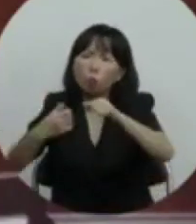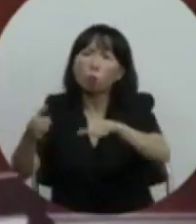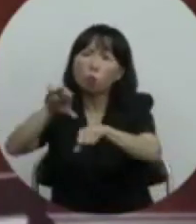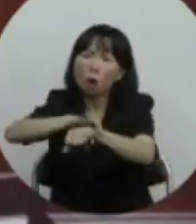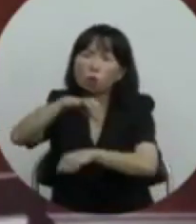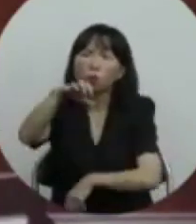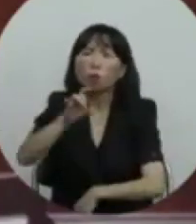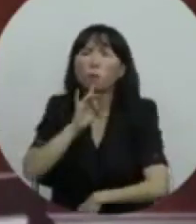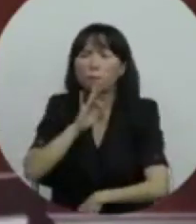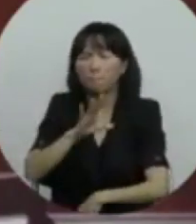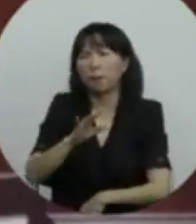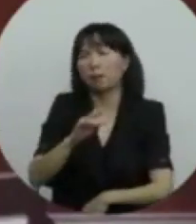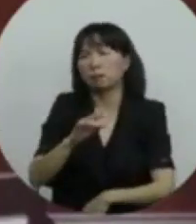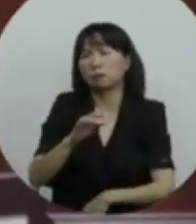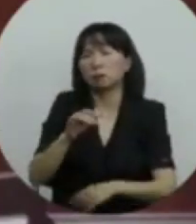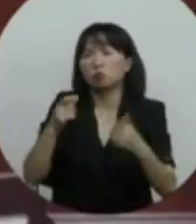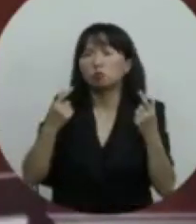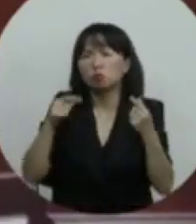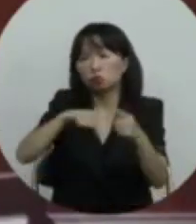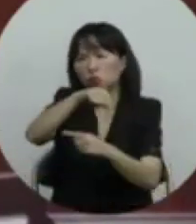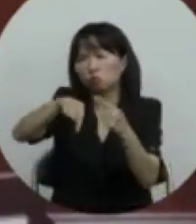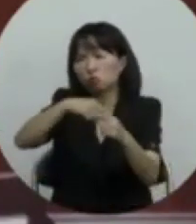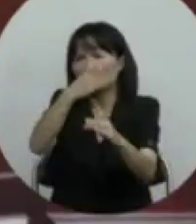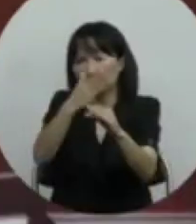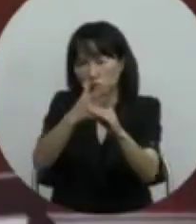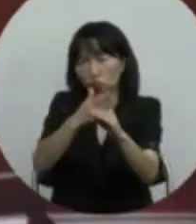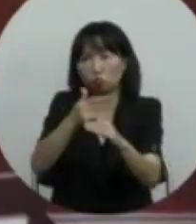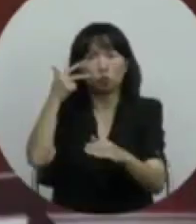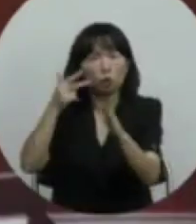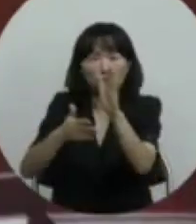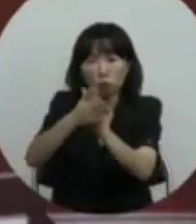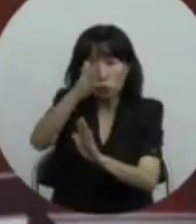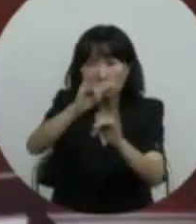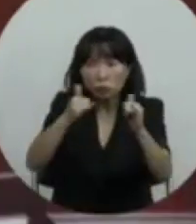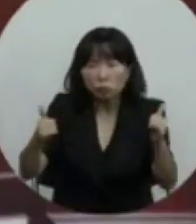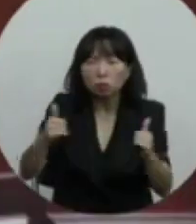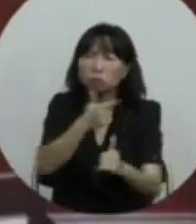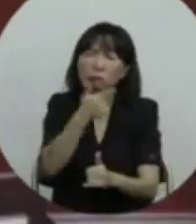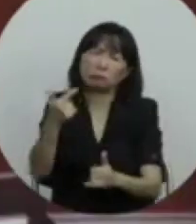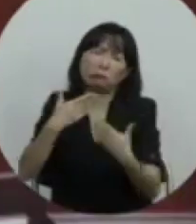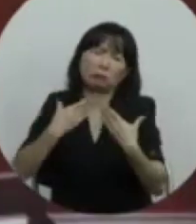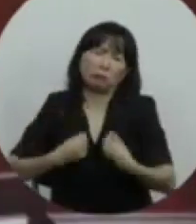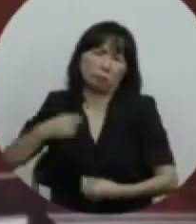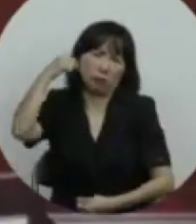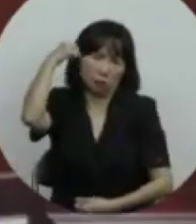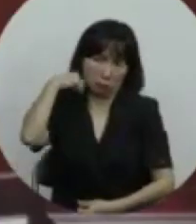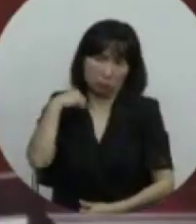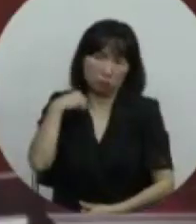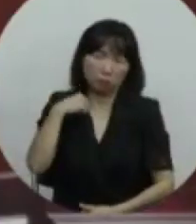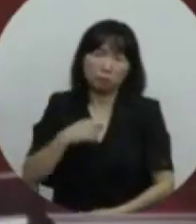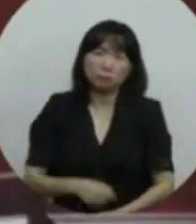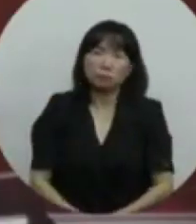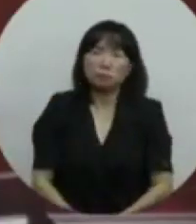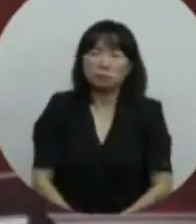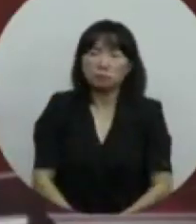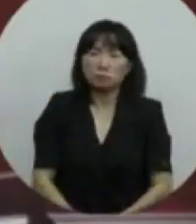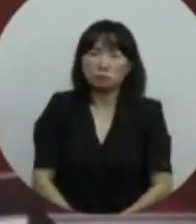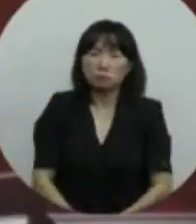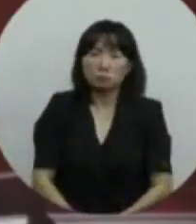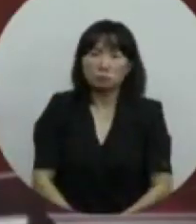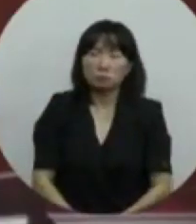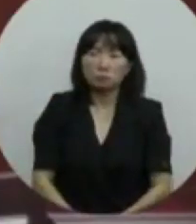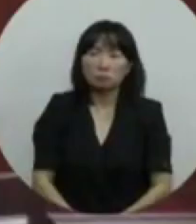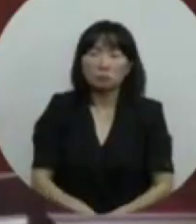있습니다. 저는 여주 시민으로서 큰 실망을 느낍니다.